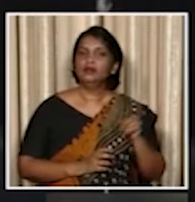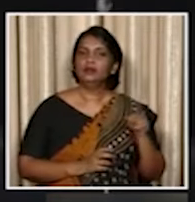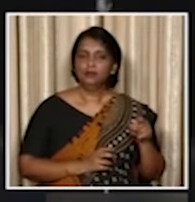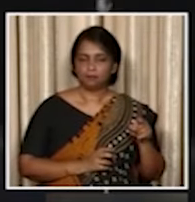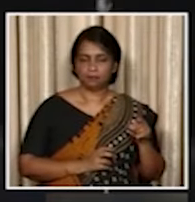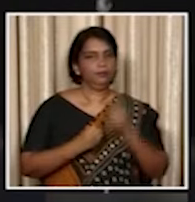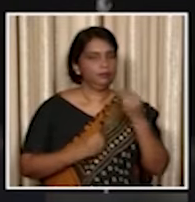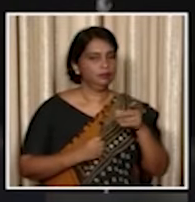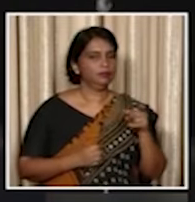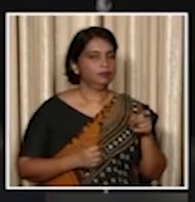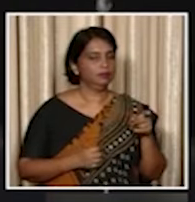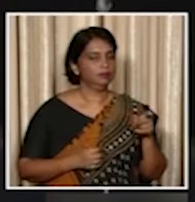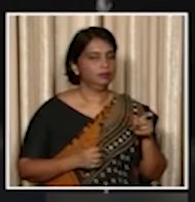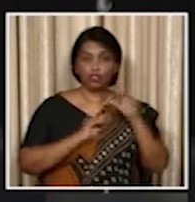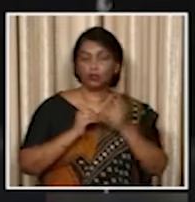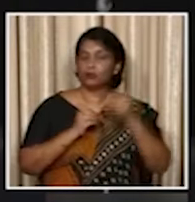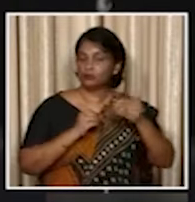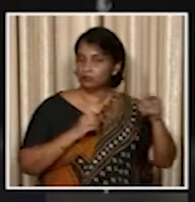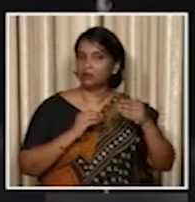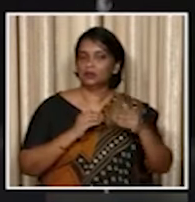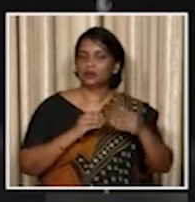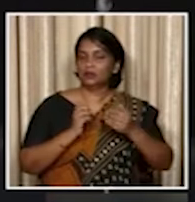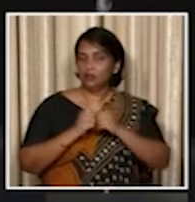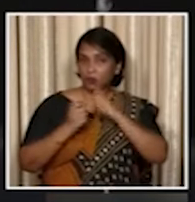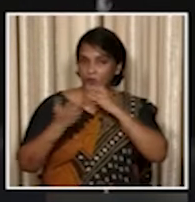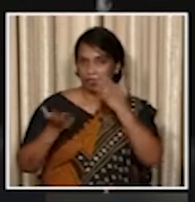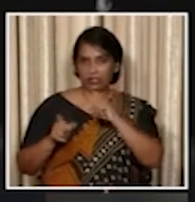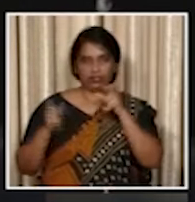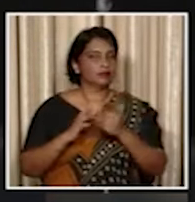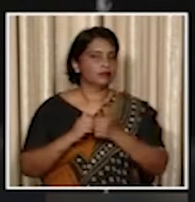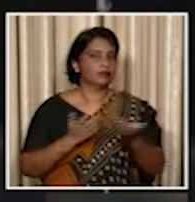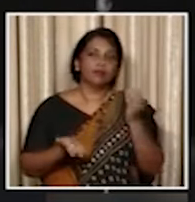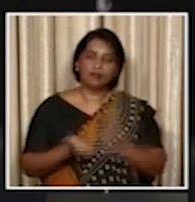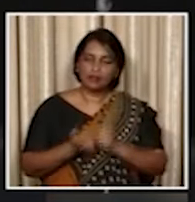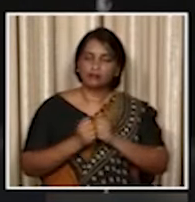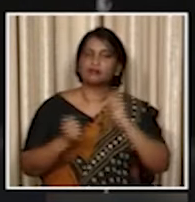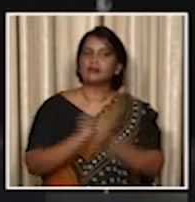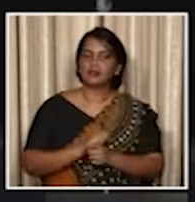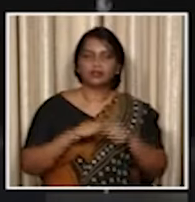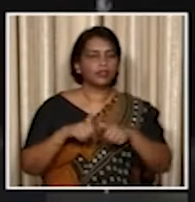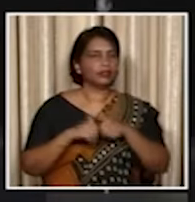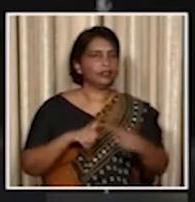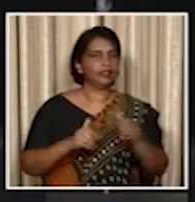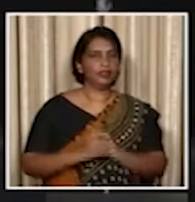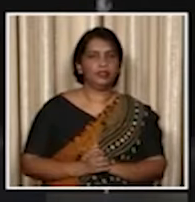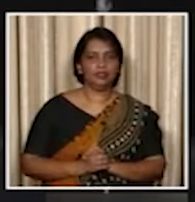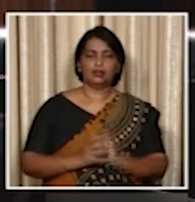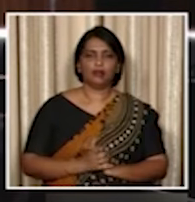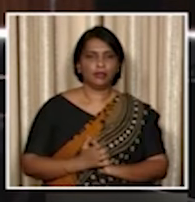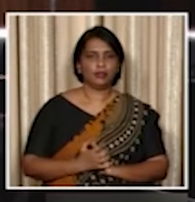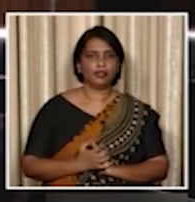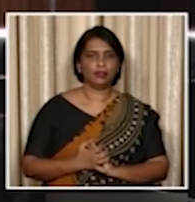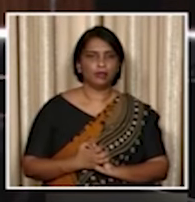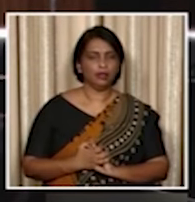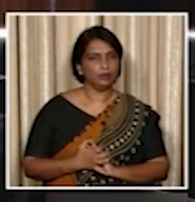රිලීෆ් එක දීලා තින්නේ. ඩීටේල්ස් වලට යන්න වෙන්නේ පිටිෂන් එක ආපහු ගත්තාම පස්සේ. ඉතින් පොඩ්ඩක් ඉවසලා ඉමු ෆයිනල් ඩිටර්මිනේෂන් එක දෙනකම්.